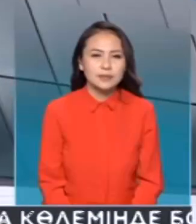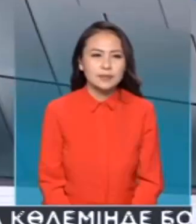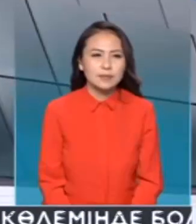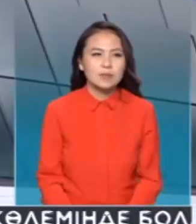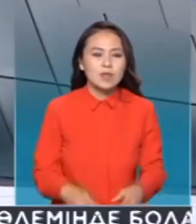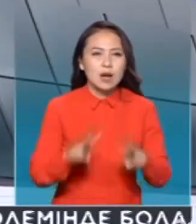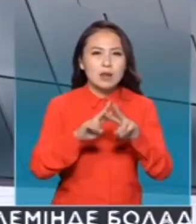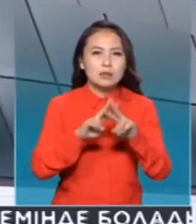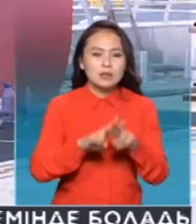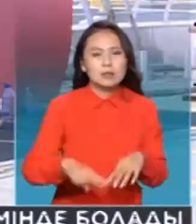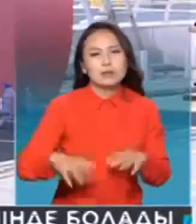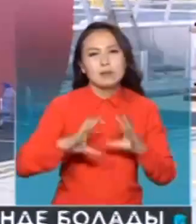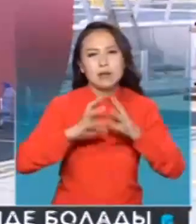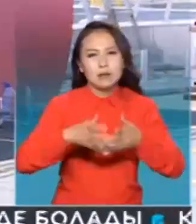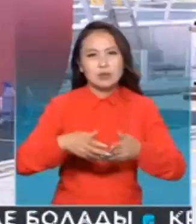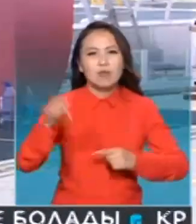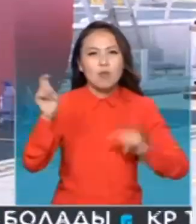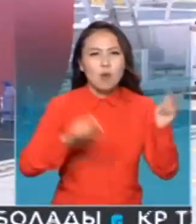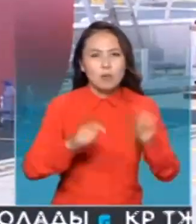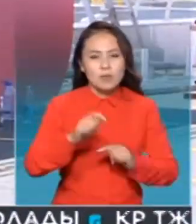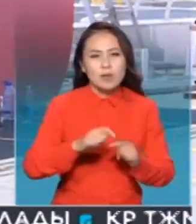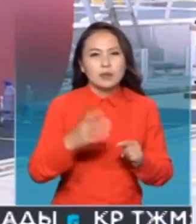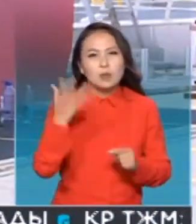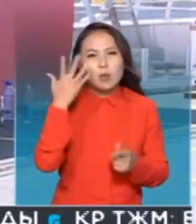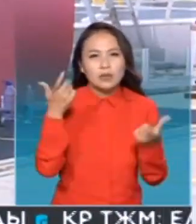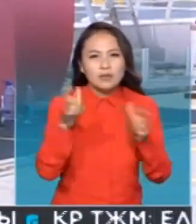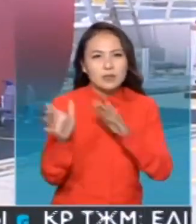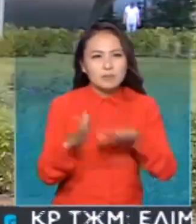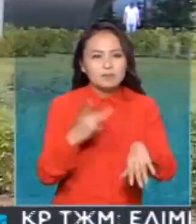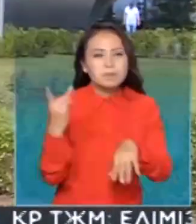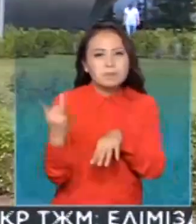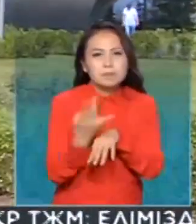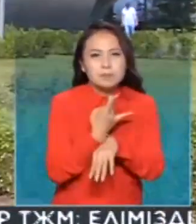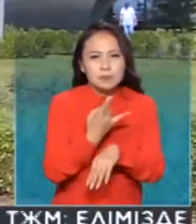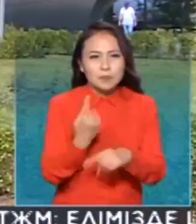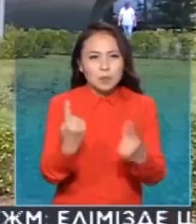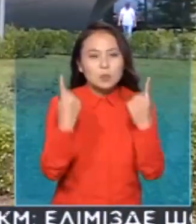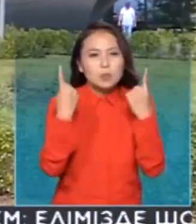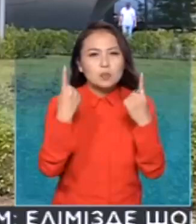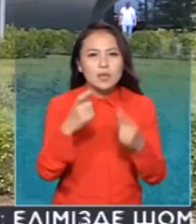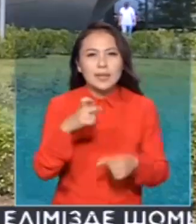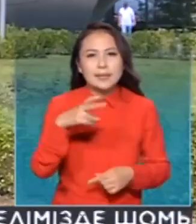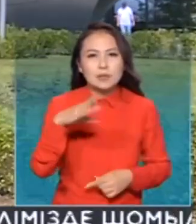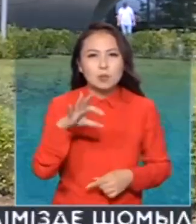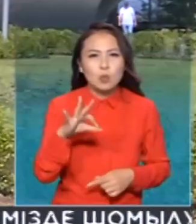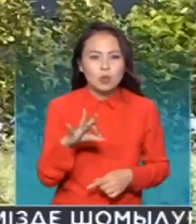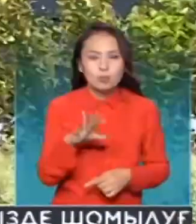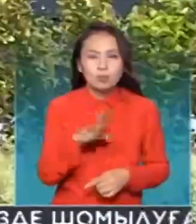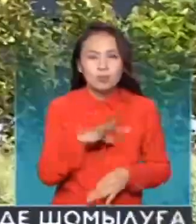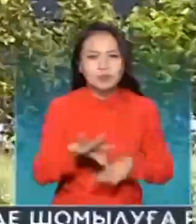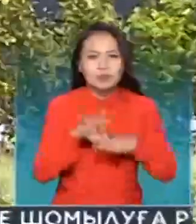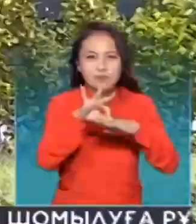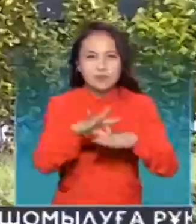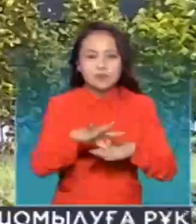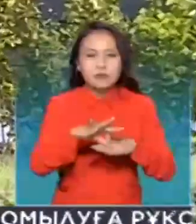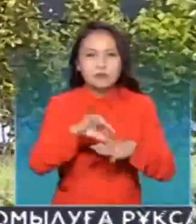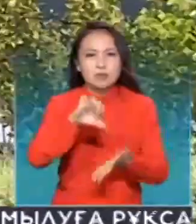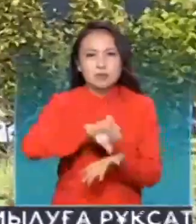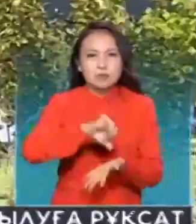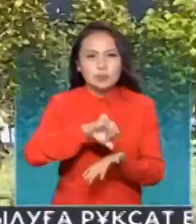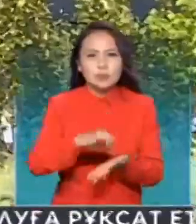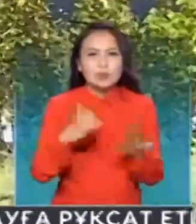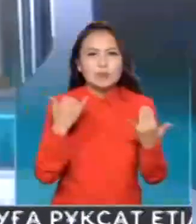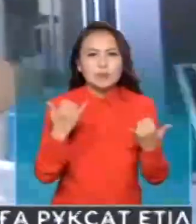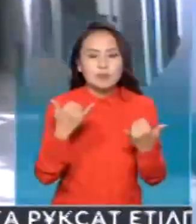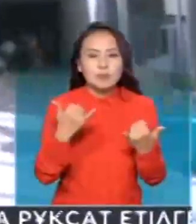Астана халықаралық форумы пандемиядан кейін елімізде өткелі тұрған ең ауқымды шара. Экспо қалашығында ұйымдастырылған жиынға қазір қызу